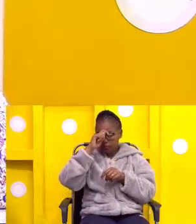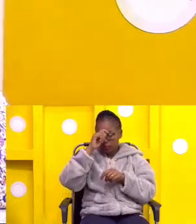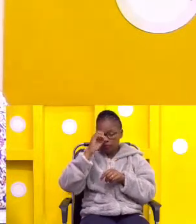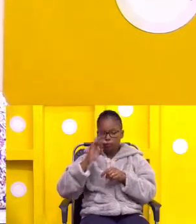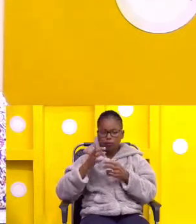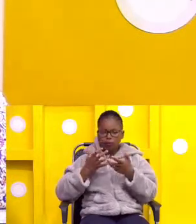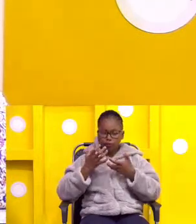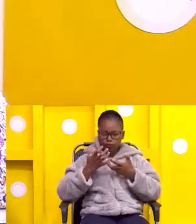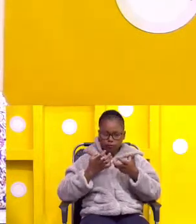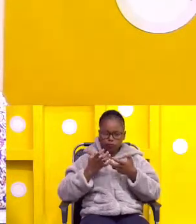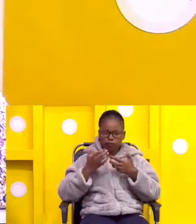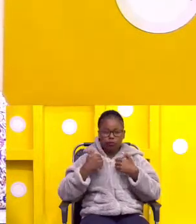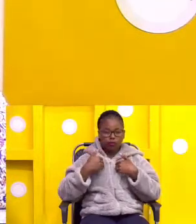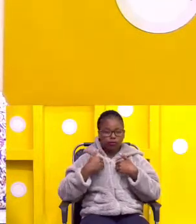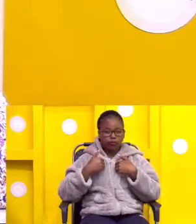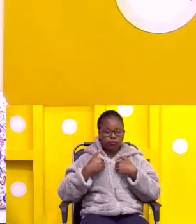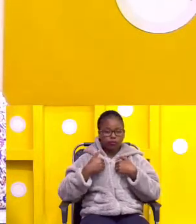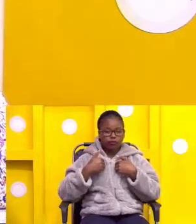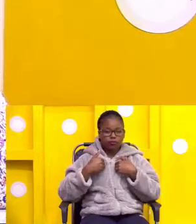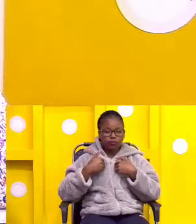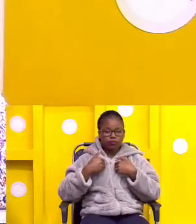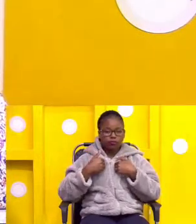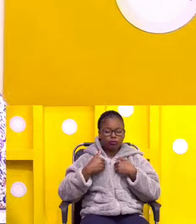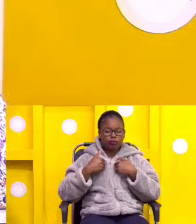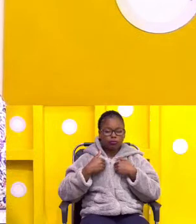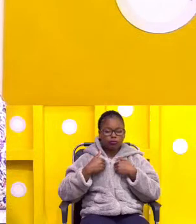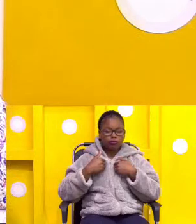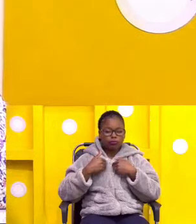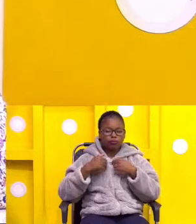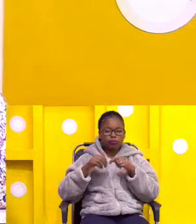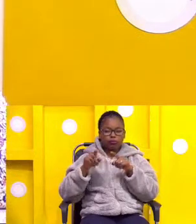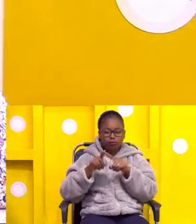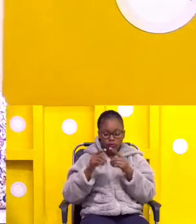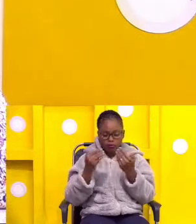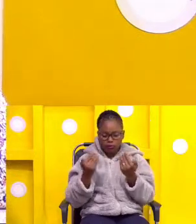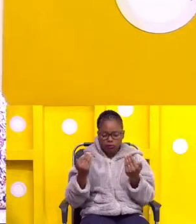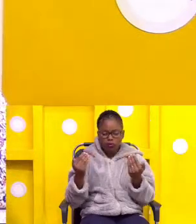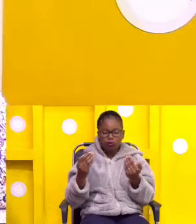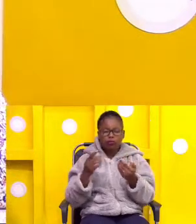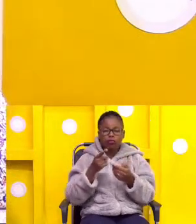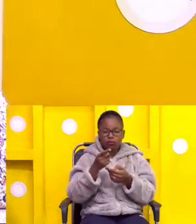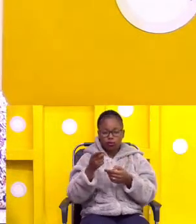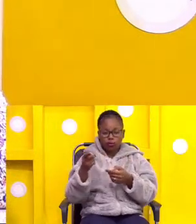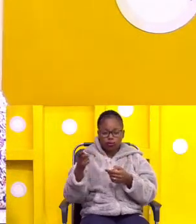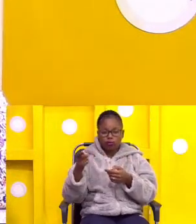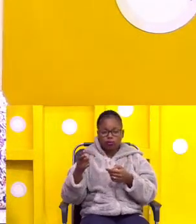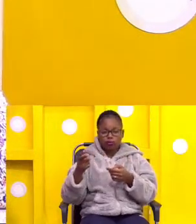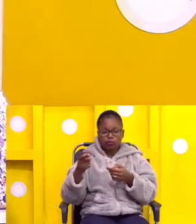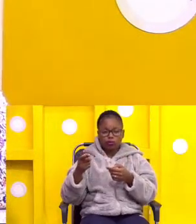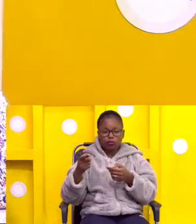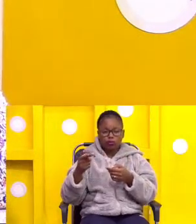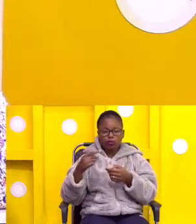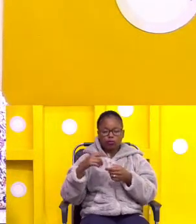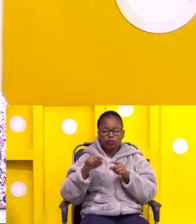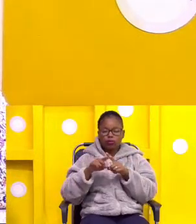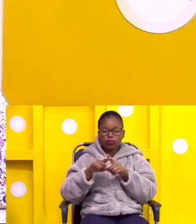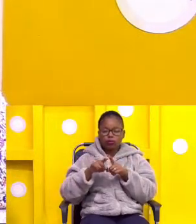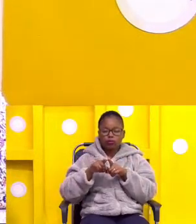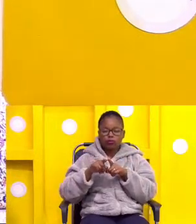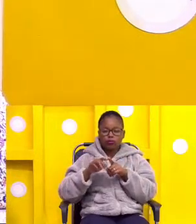lutabiashara na guo. Wahata kukoro wihokete siya naisio siyaku. Ugato mayerele